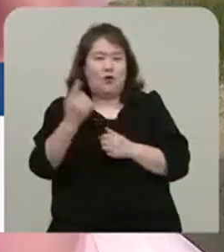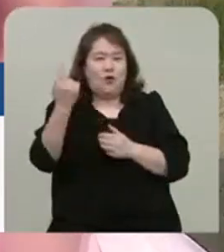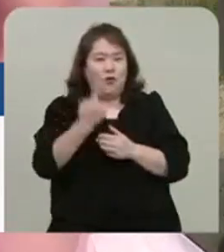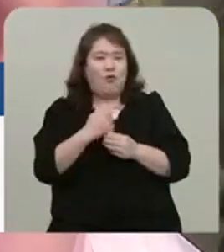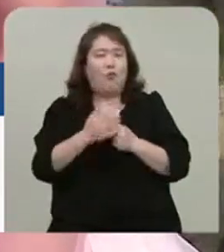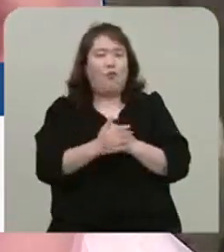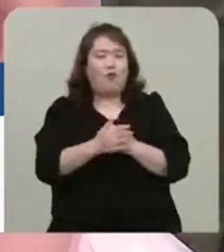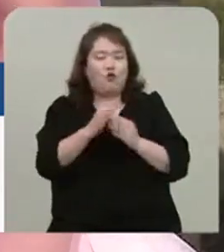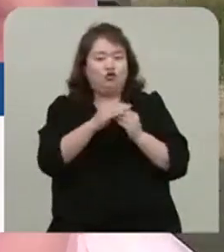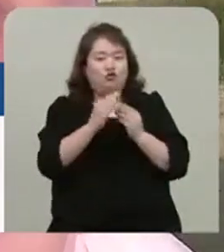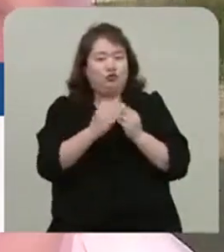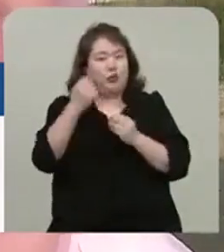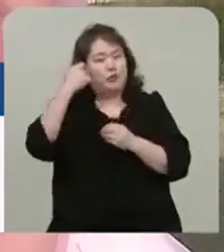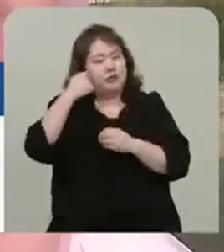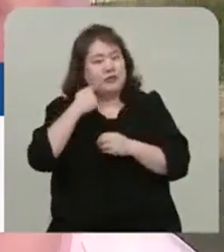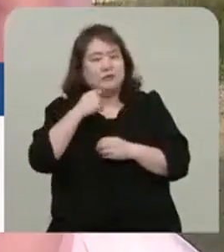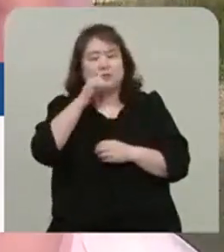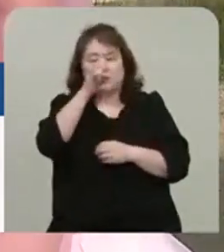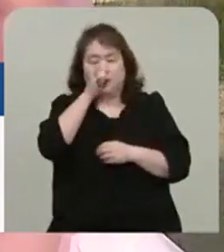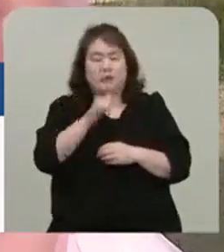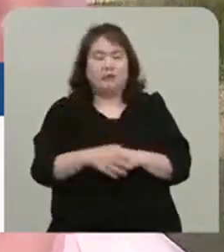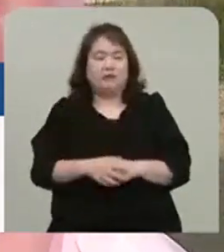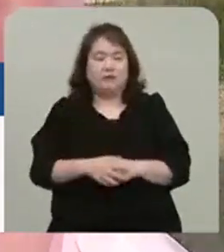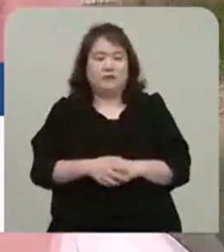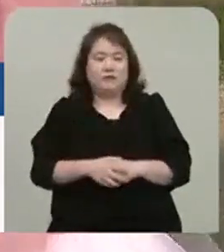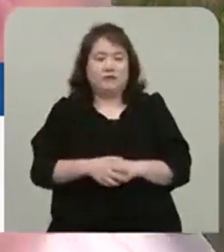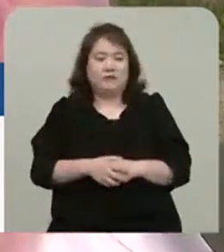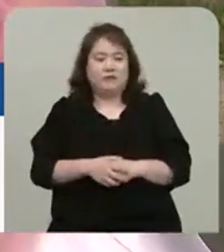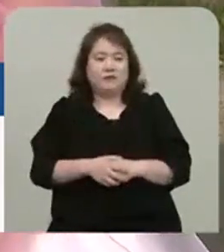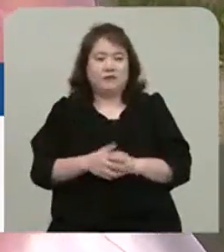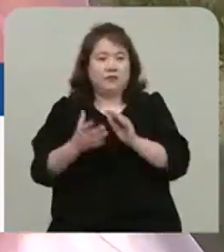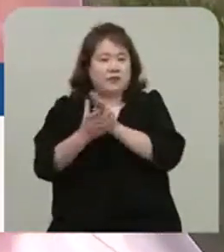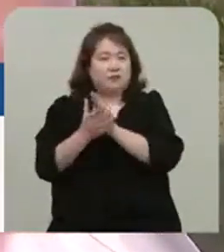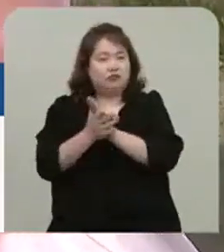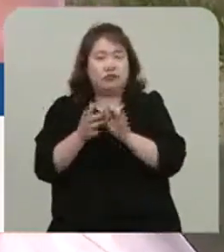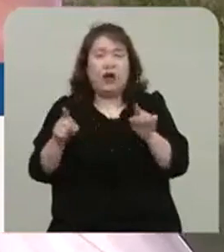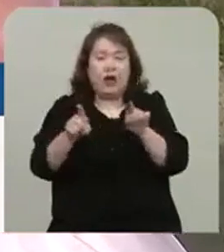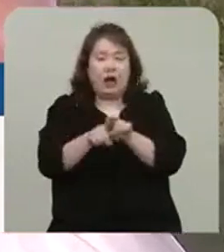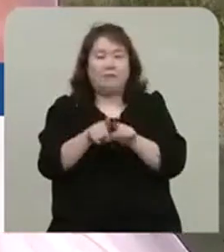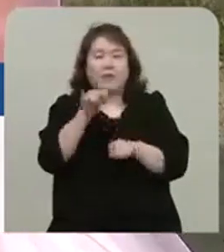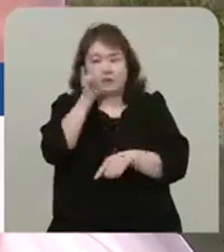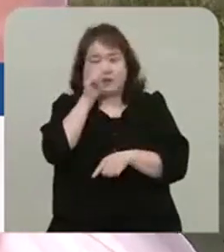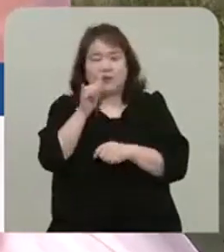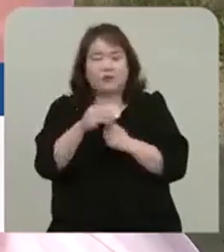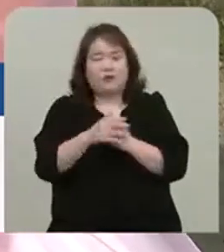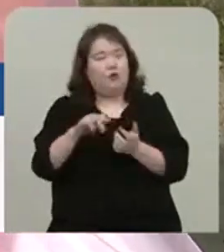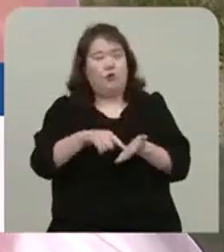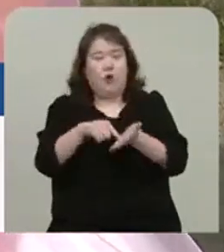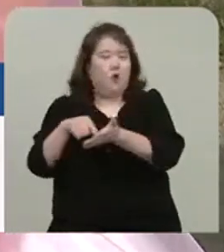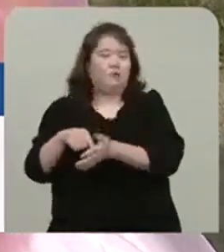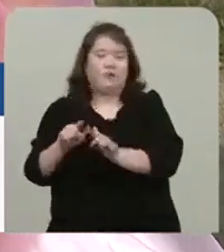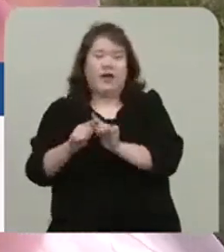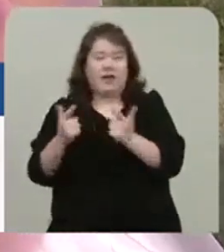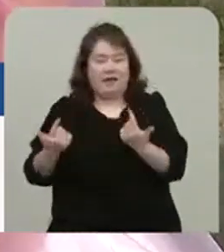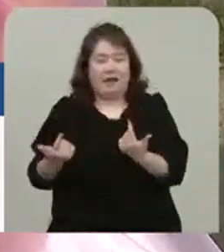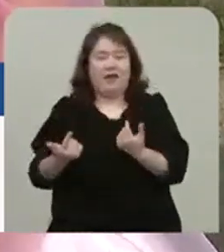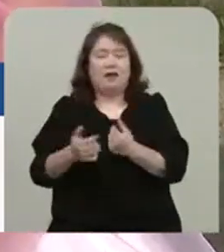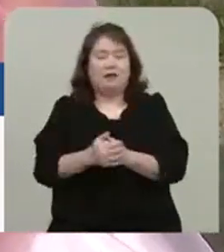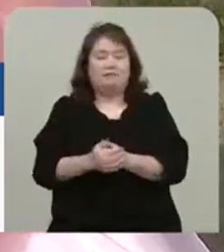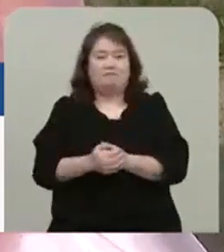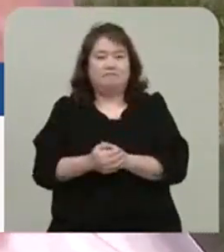놀아가고 맨처음 느낌도 있어요. 친구가 있어가지고 외롭지 않아요.